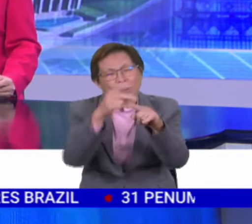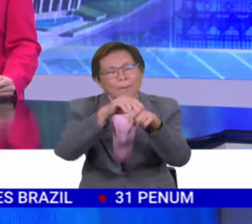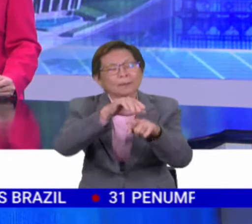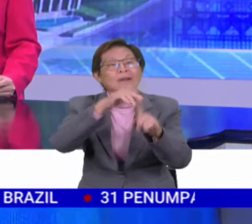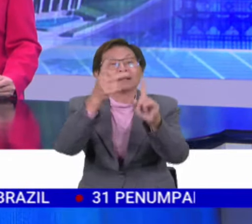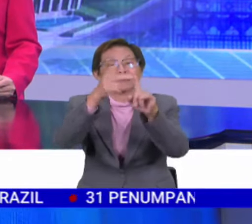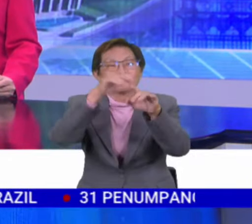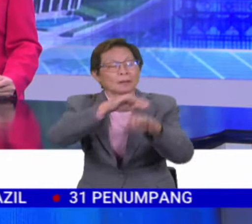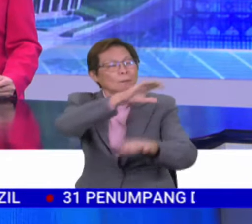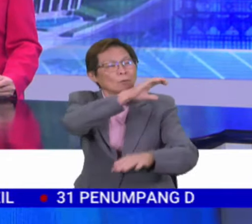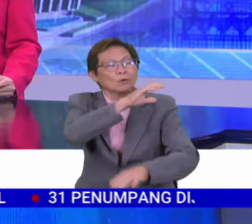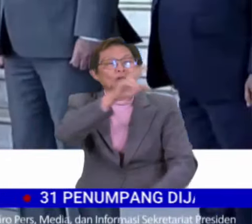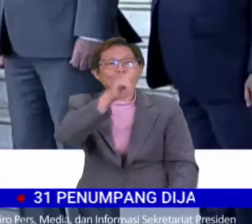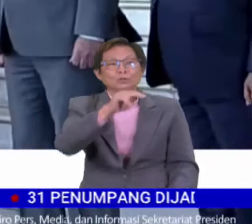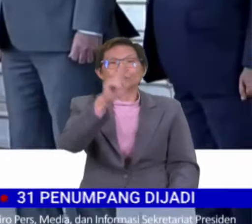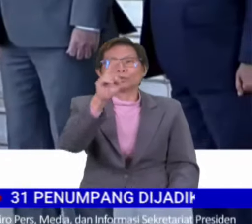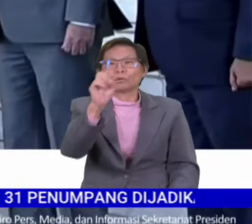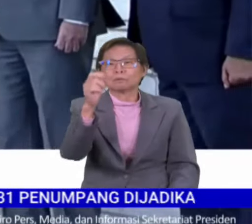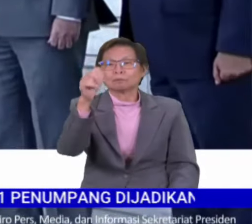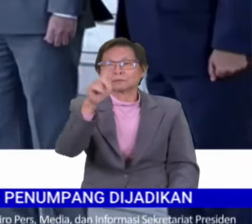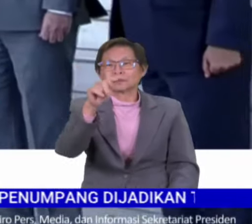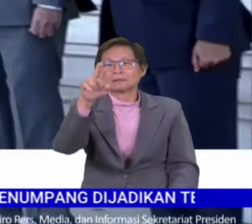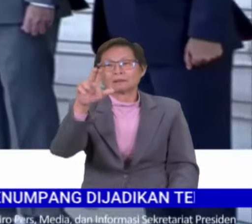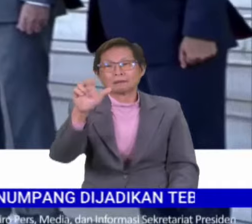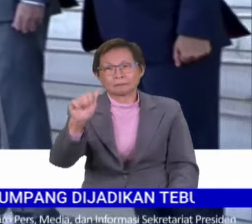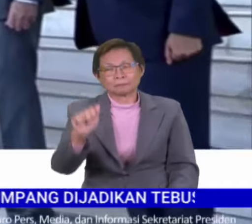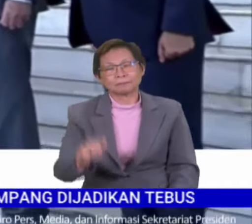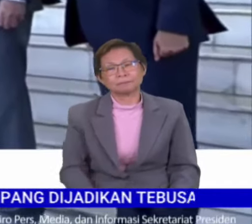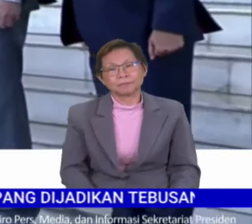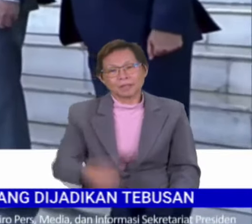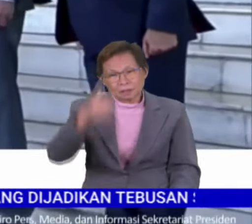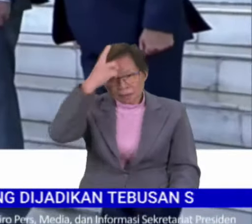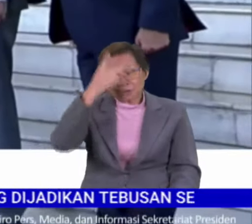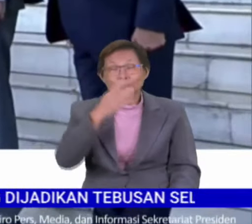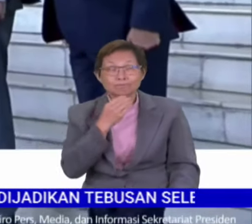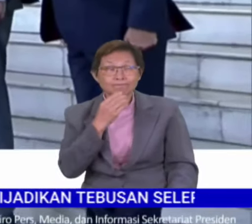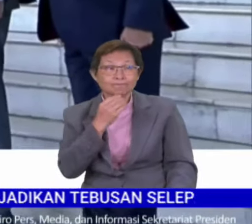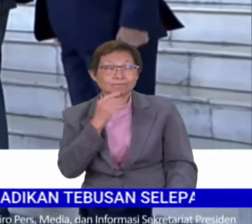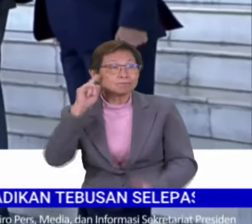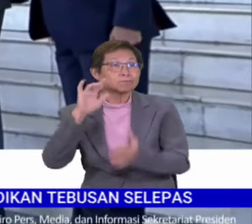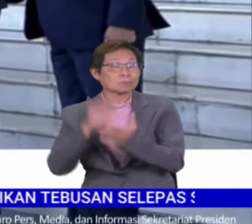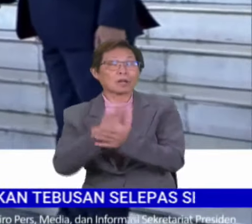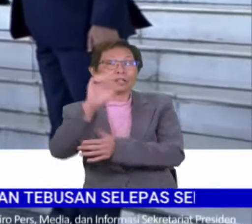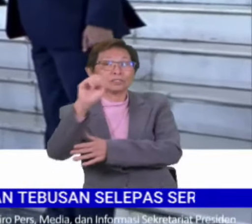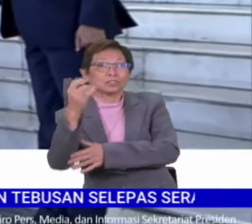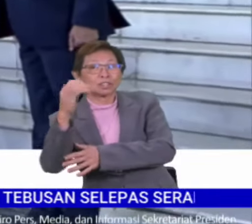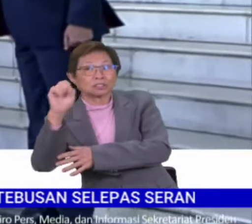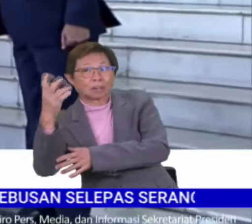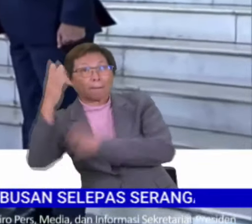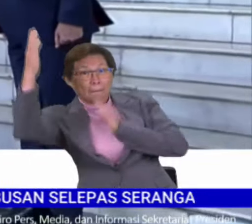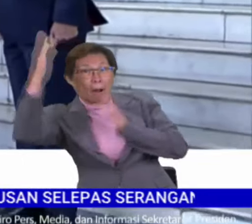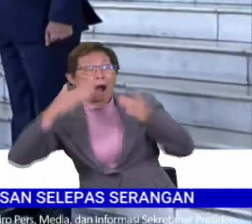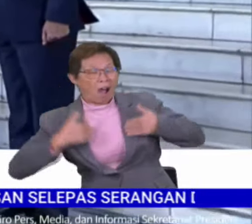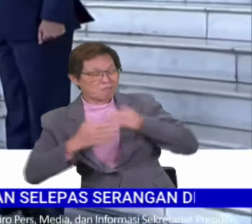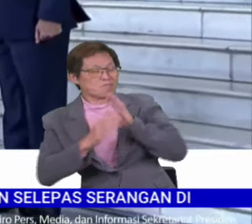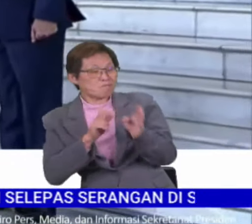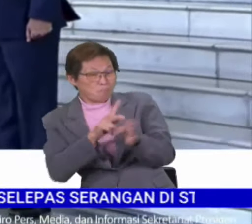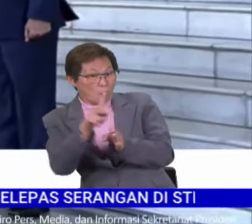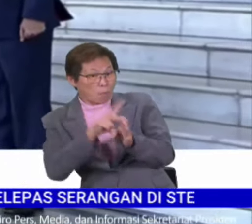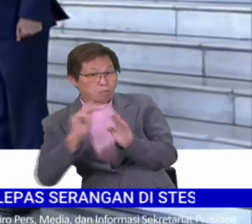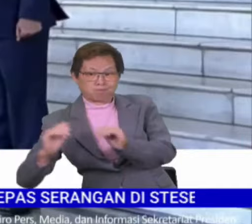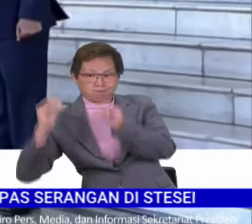Pengerusi Nusantara. Bapa Basuki Hadi. Datuk Seri Anwar percaya syarikat-syarikat Malaysia ada kepakaran